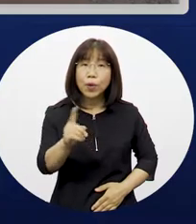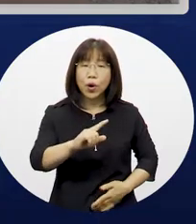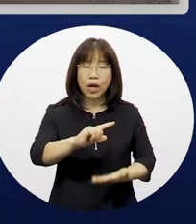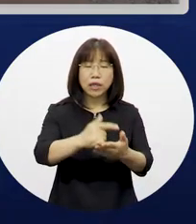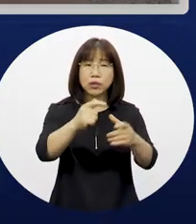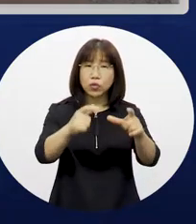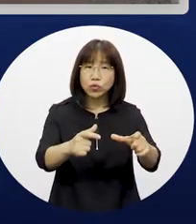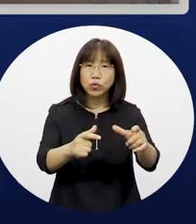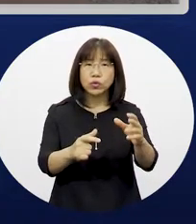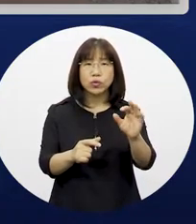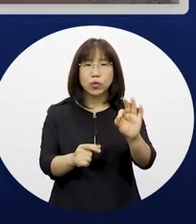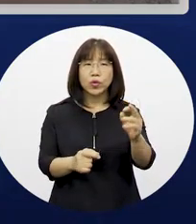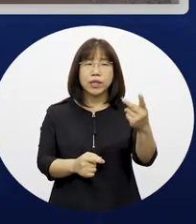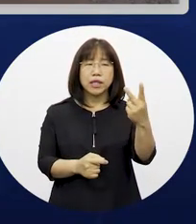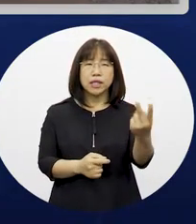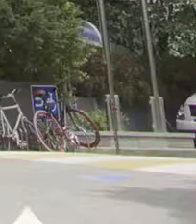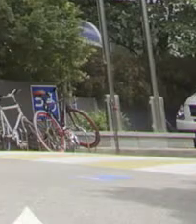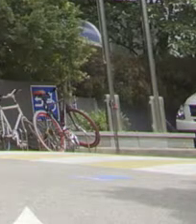제2임시선별검사소도 추가로 운영합니다.